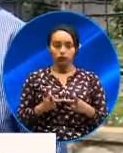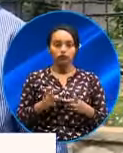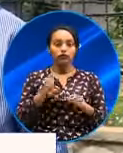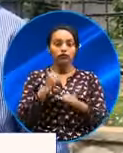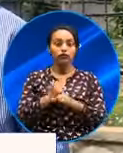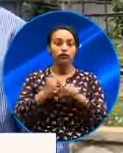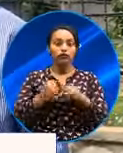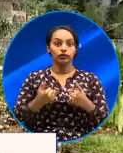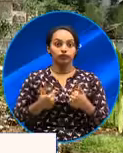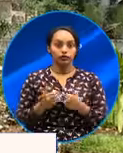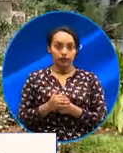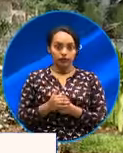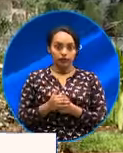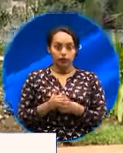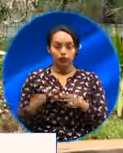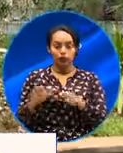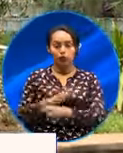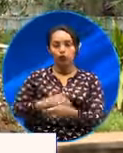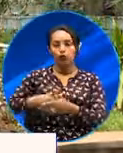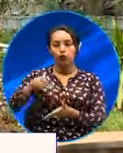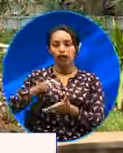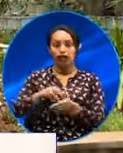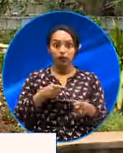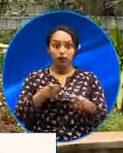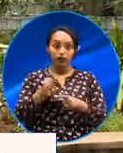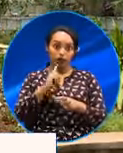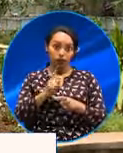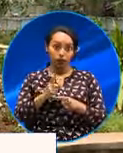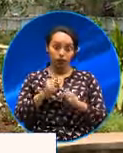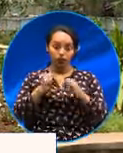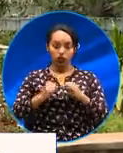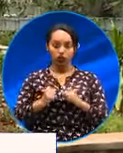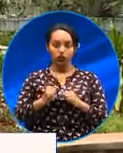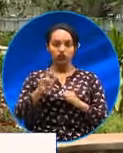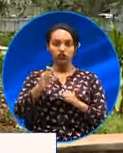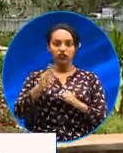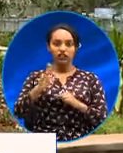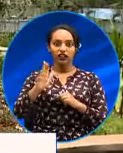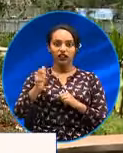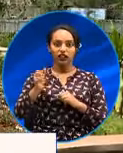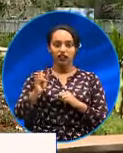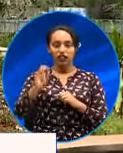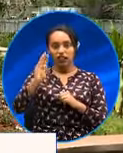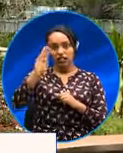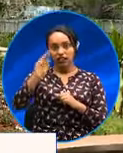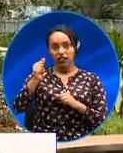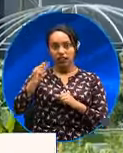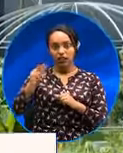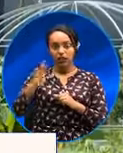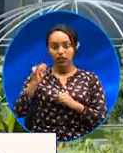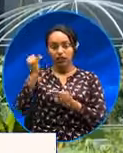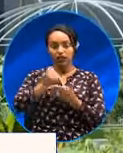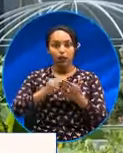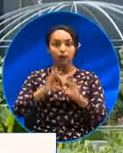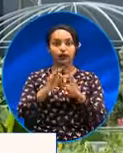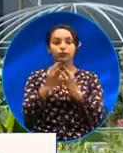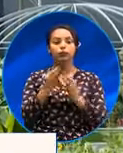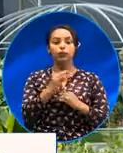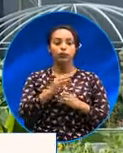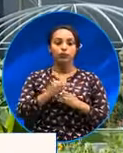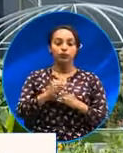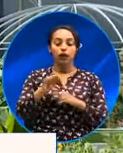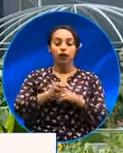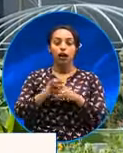ሊያሰራላቸው ችለዋል። ሙሉ ወጪውን የከተማ አስተዳደሩ ነው የቻለው። የጀነራል ሳረ መኮንን ሐውልት ዲዛይን